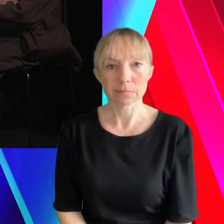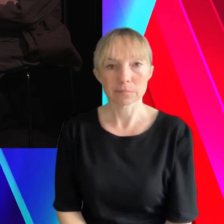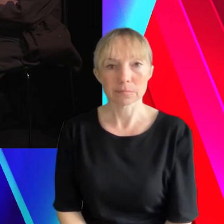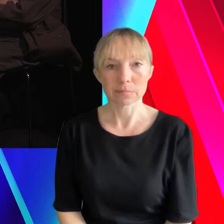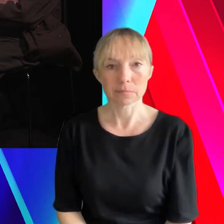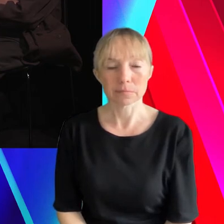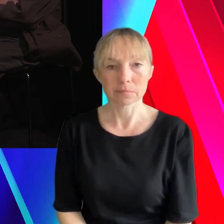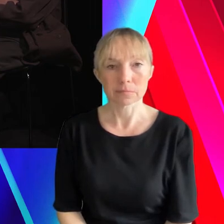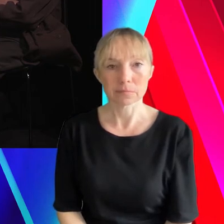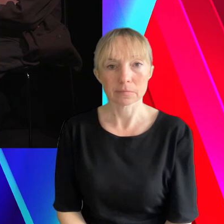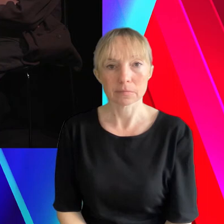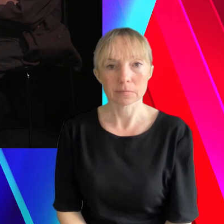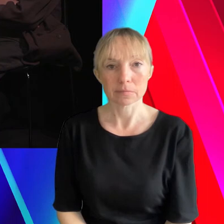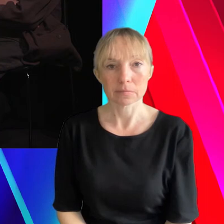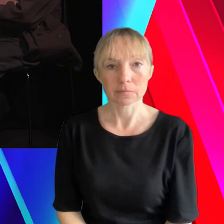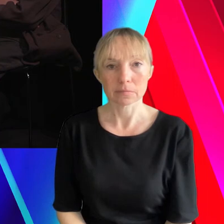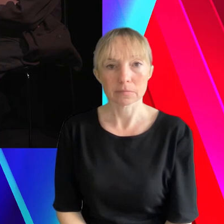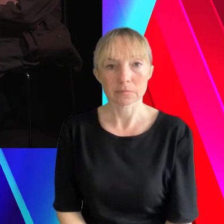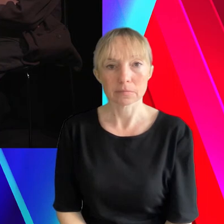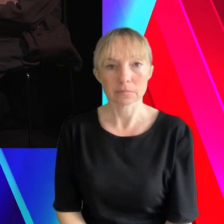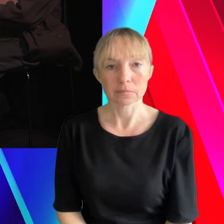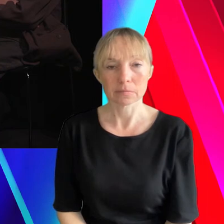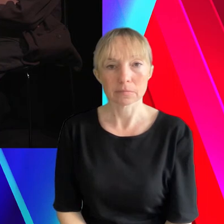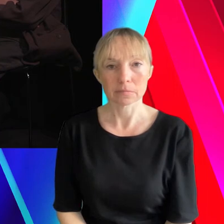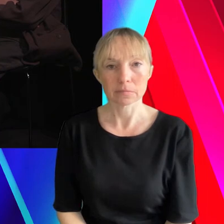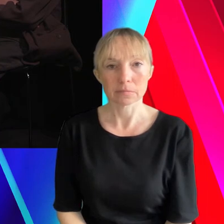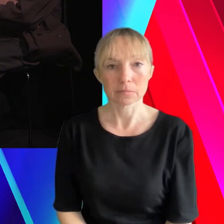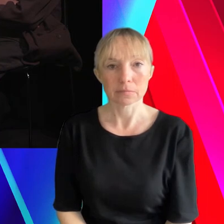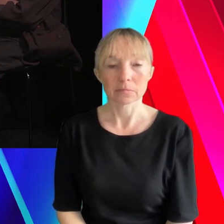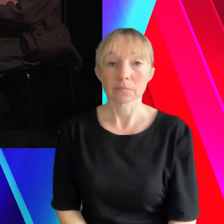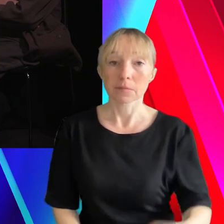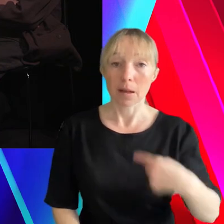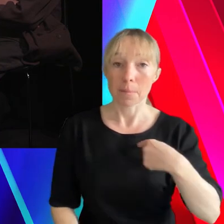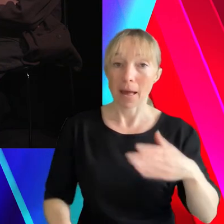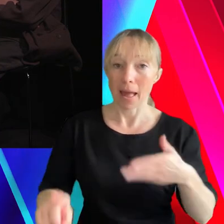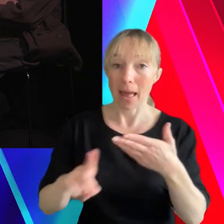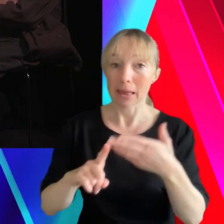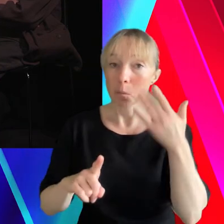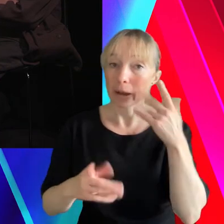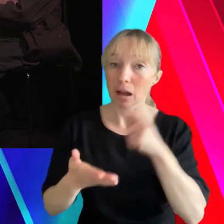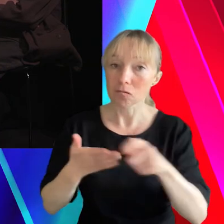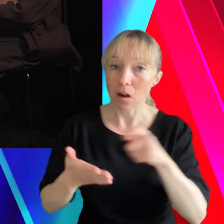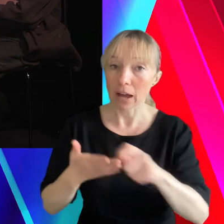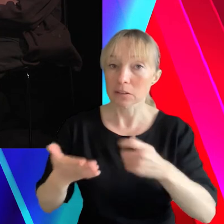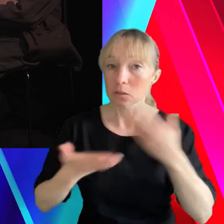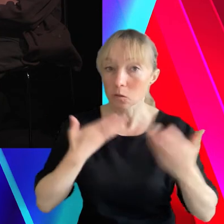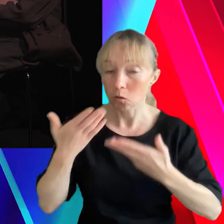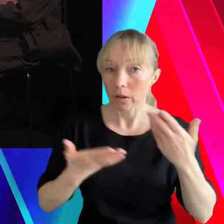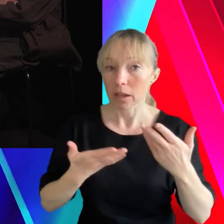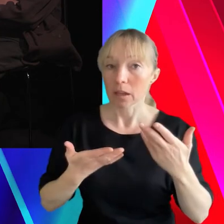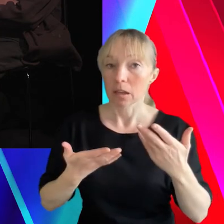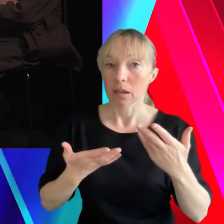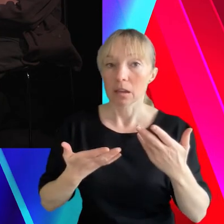کنم که همه چیز جزئیات تبدیل بشه به نشانه. So my aim when I'm writing a story, when I'm telling a story